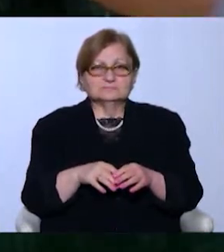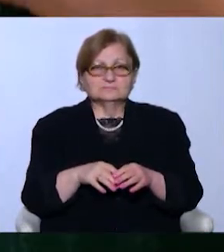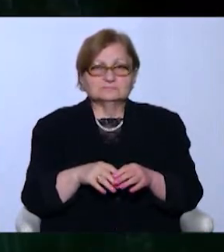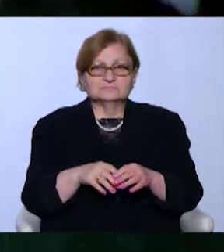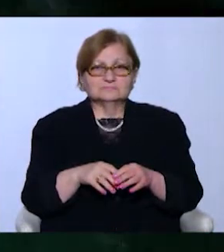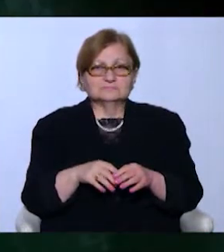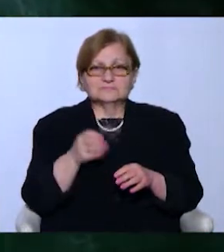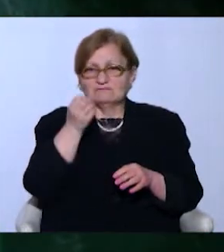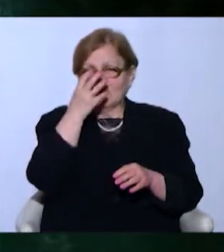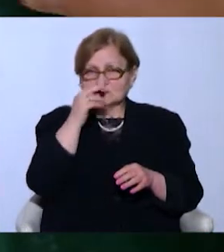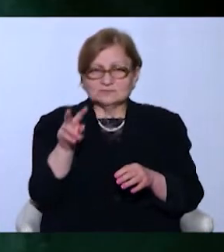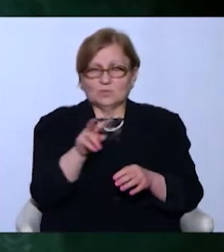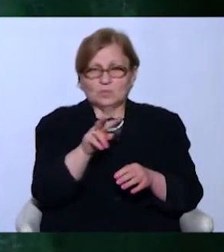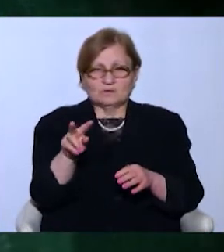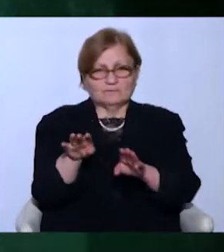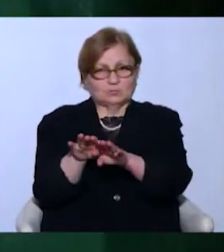მიხაკი და ვარდი.